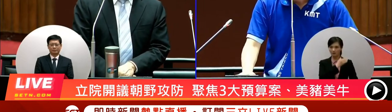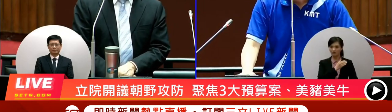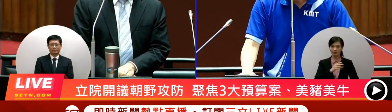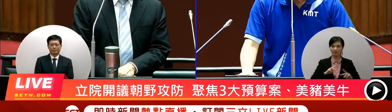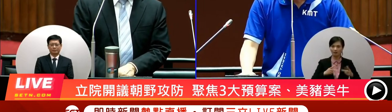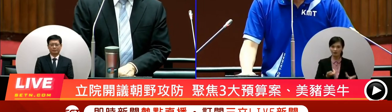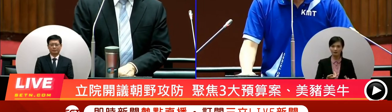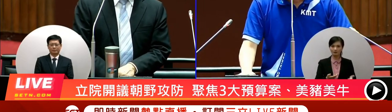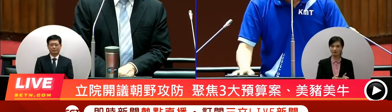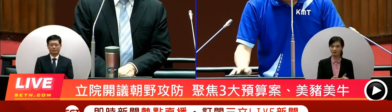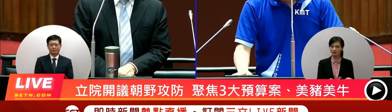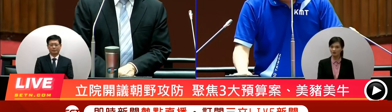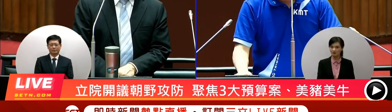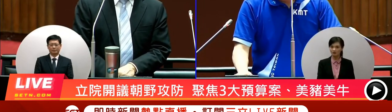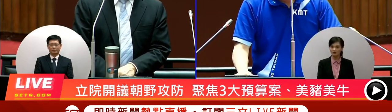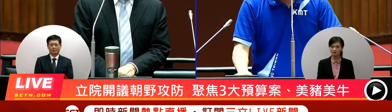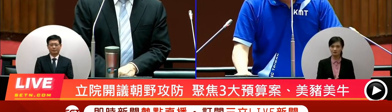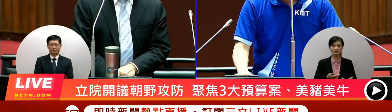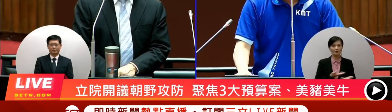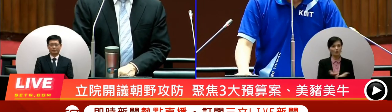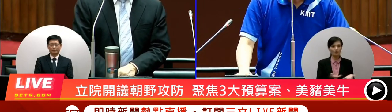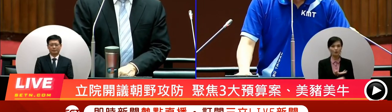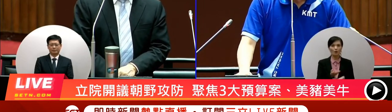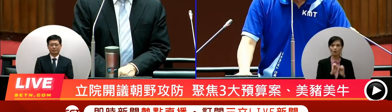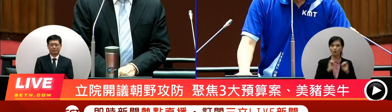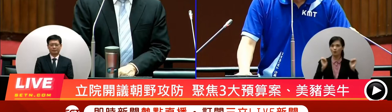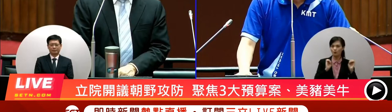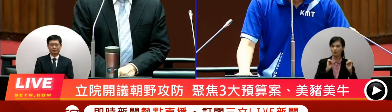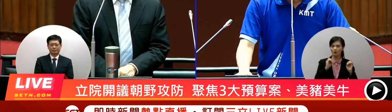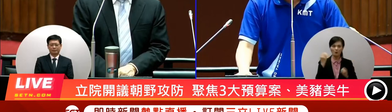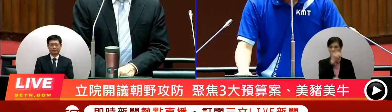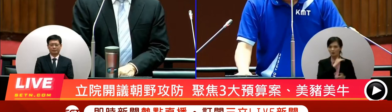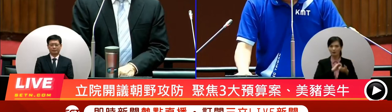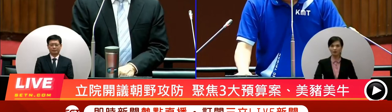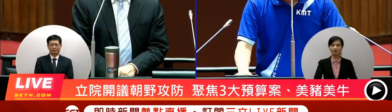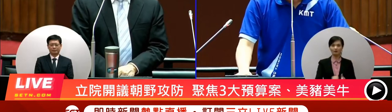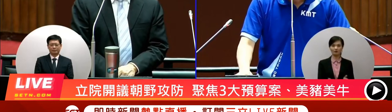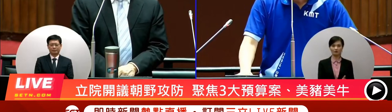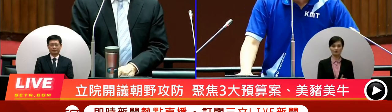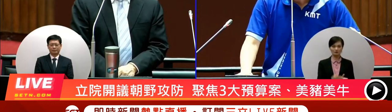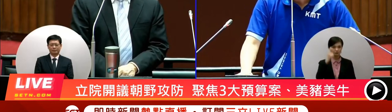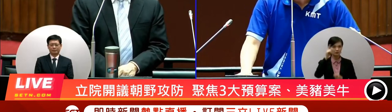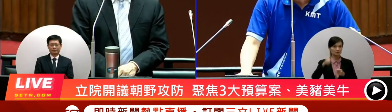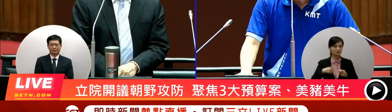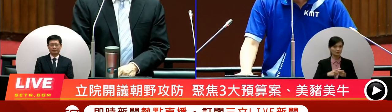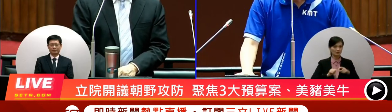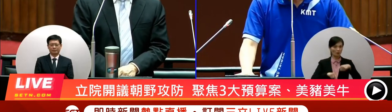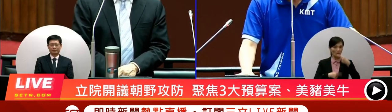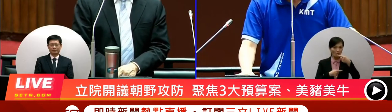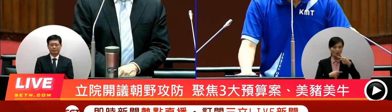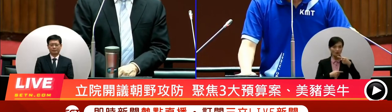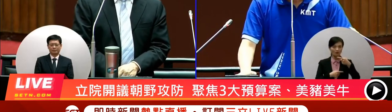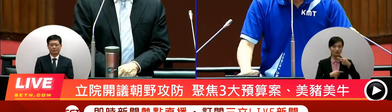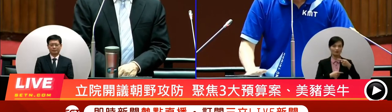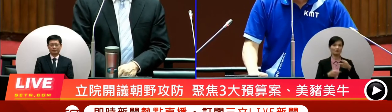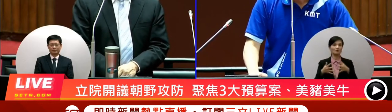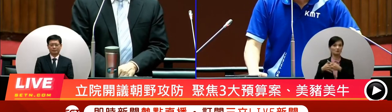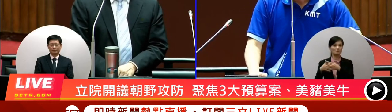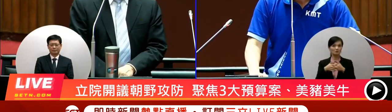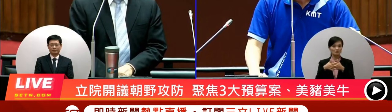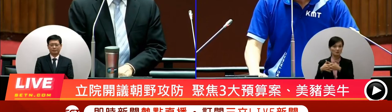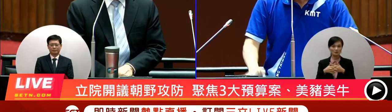之下，突袭式的要决定明年1月1日就要进口含瘦肉精